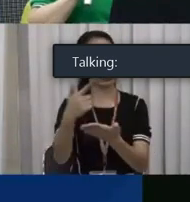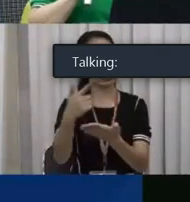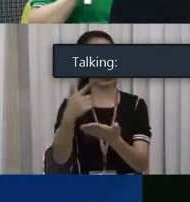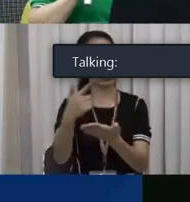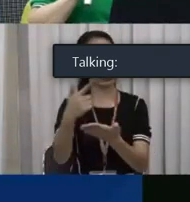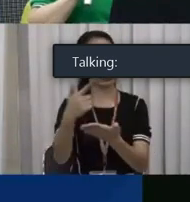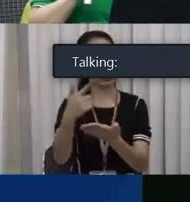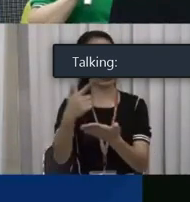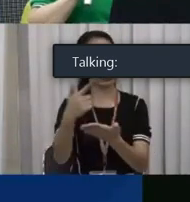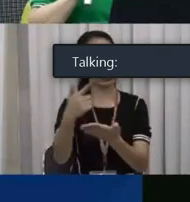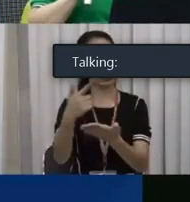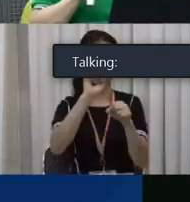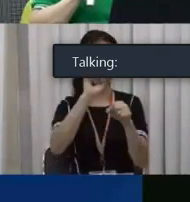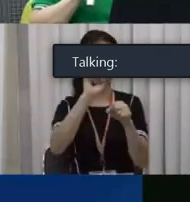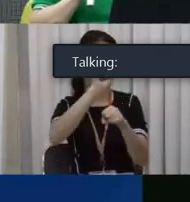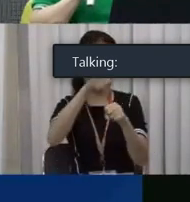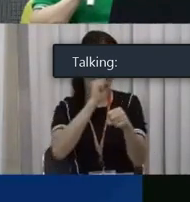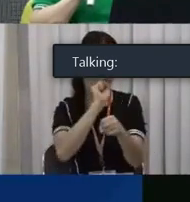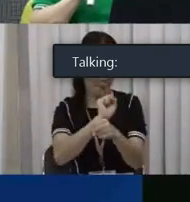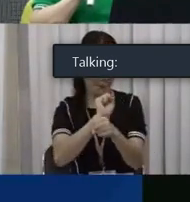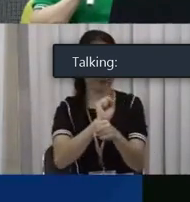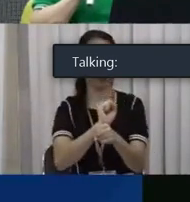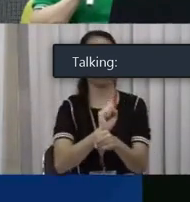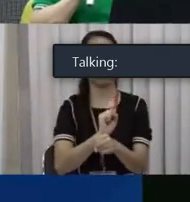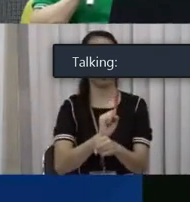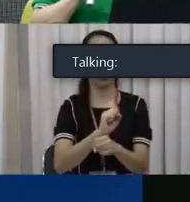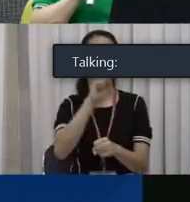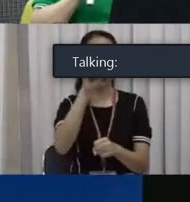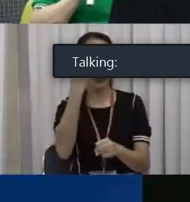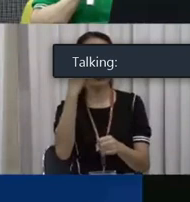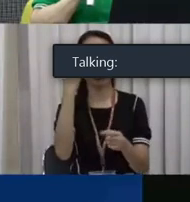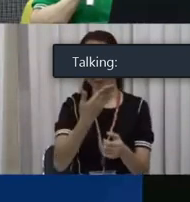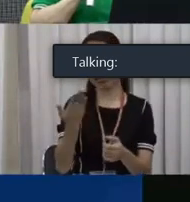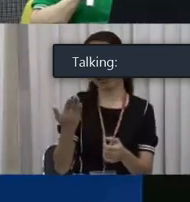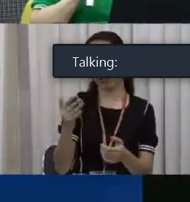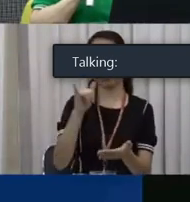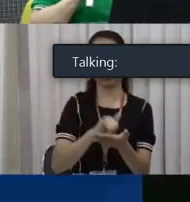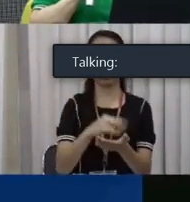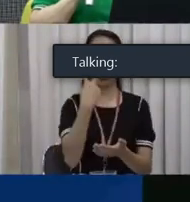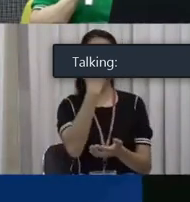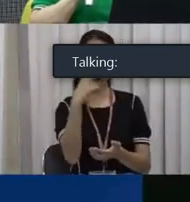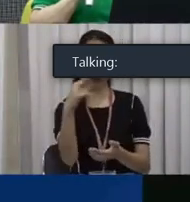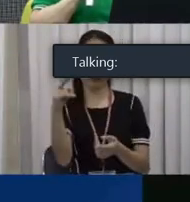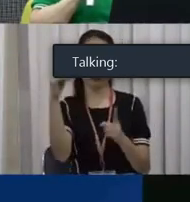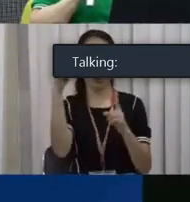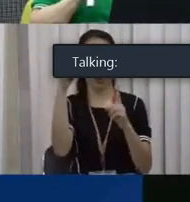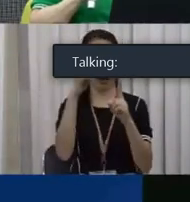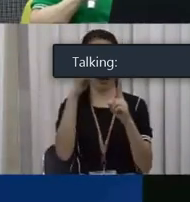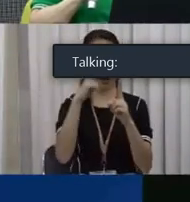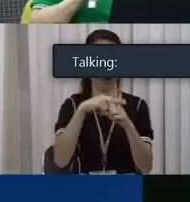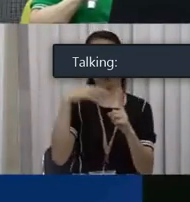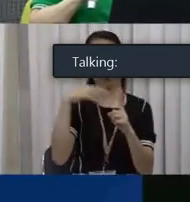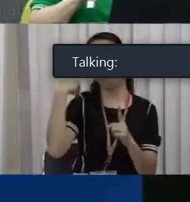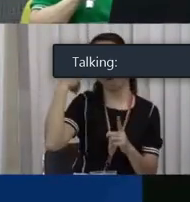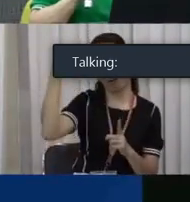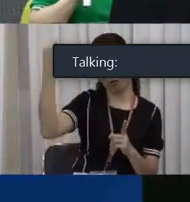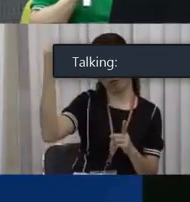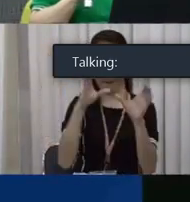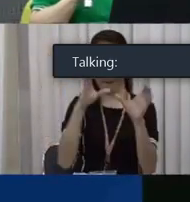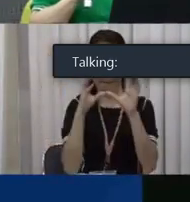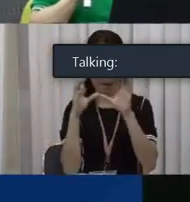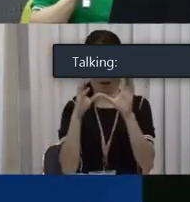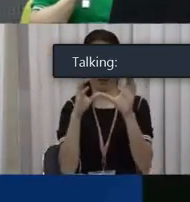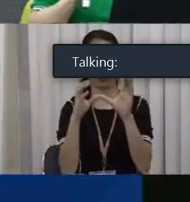Usara ba sa kanang tan-awon bitaw sa atong mga employers nga kanang mag-background check sila